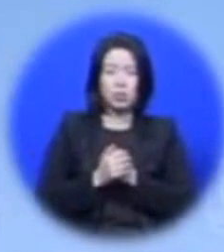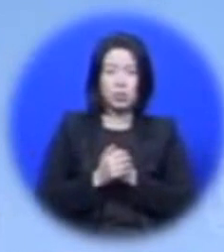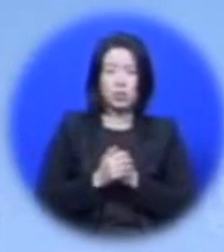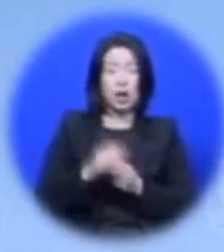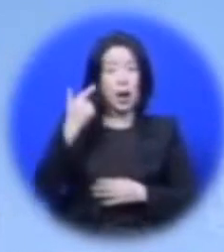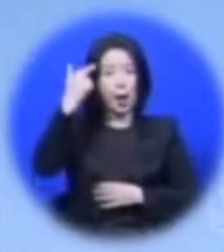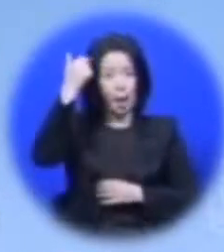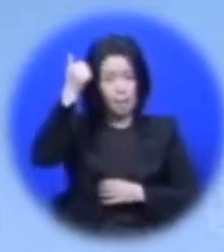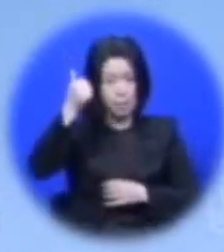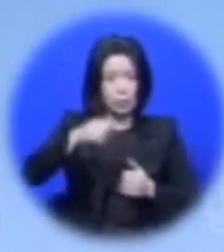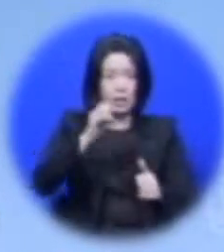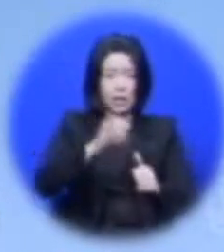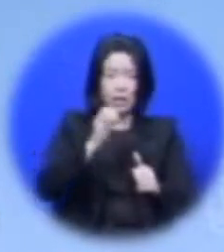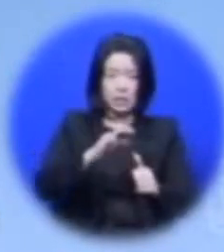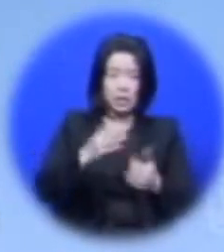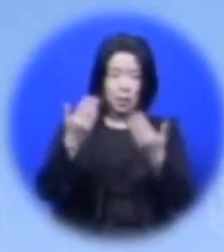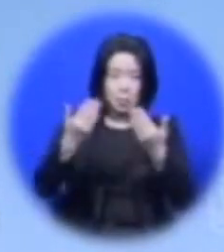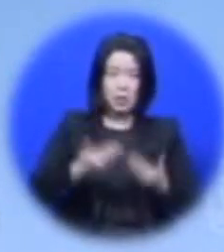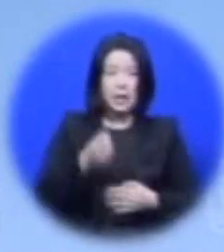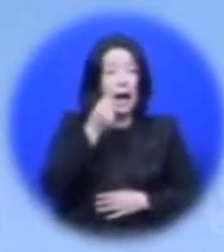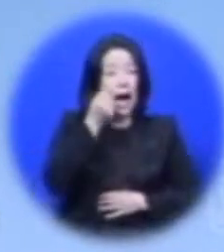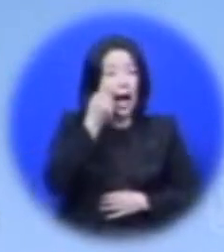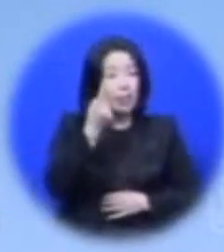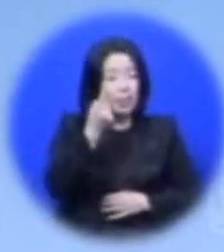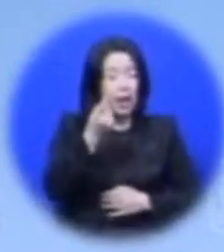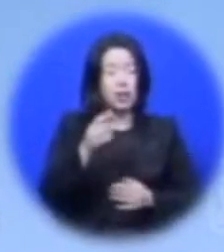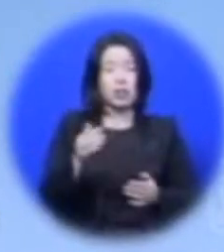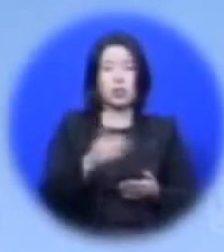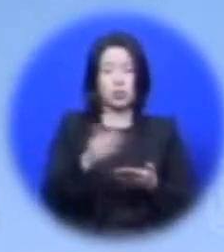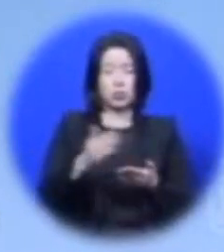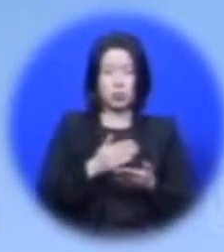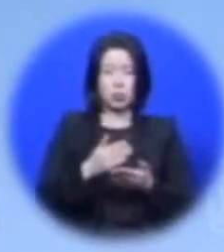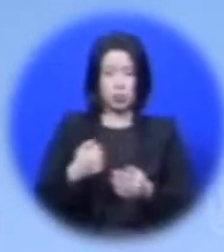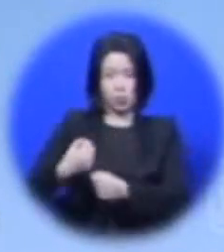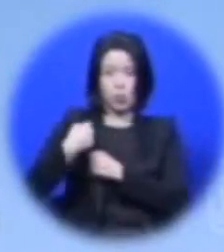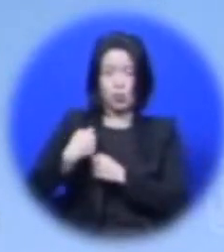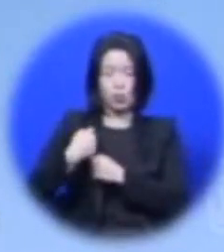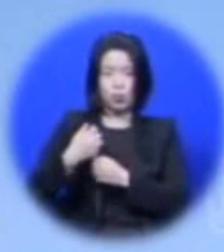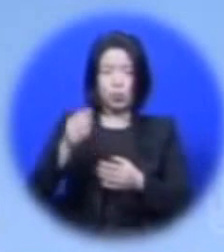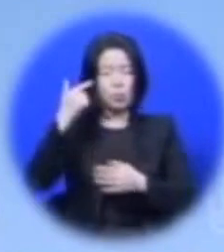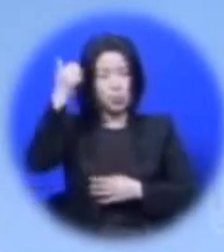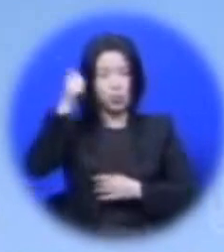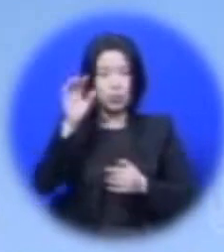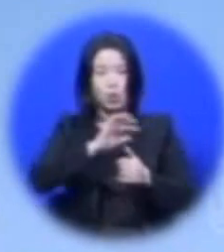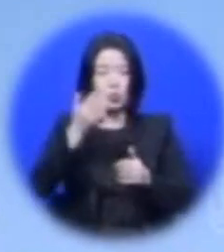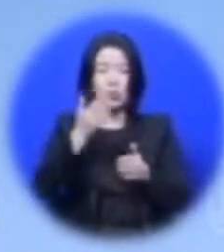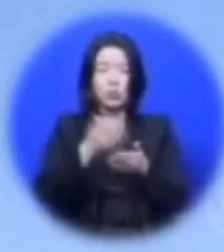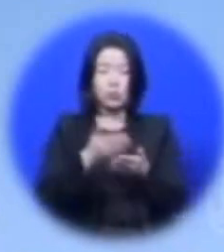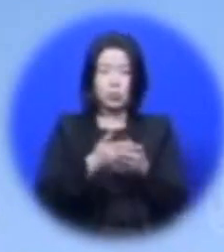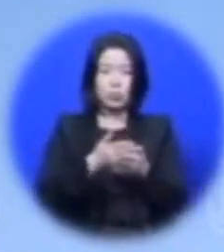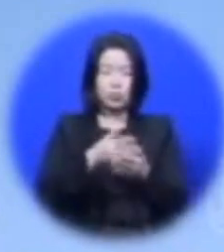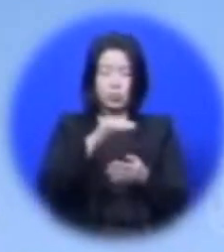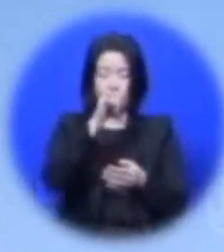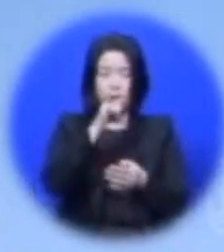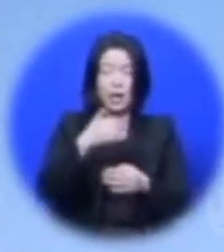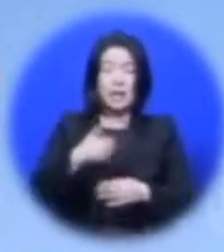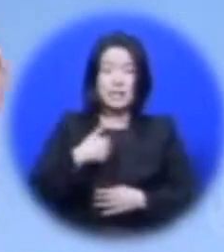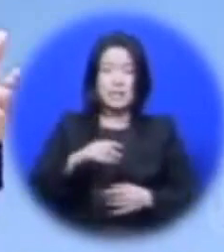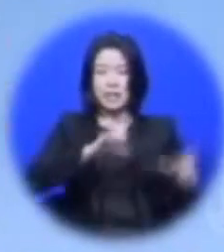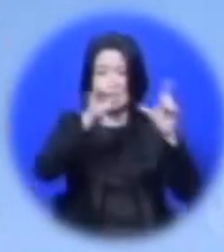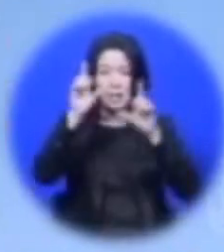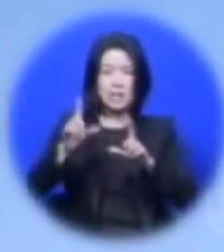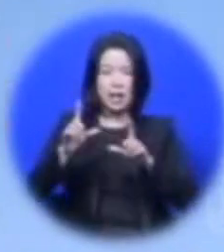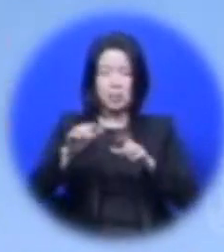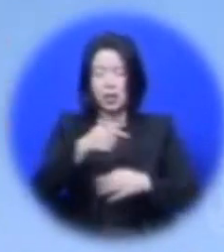목사 안수 받은 지 한 달 만에 군모 훈련 받다가 저는 제 삶의 가장 큰